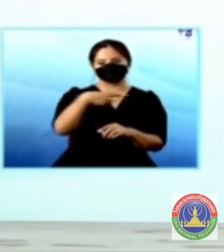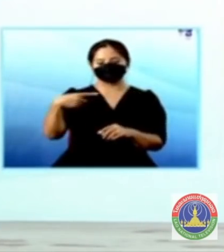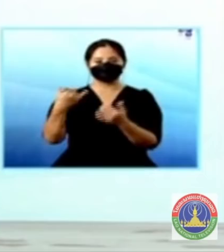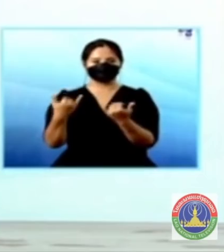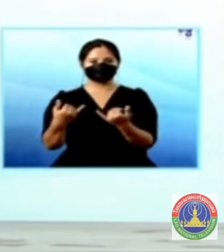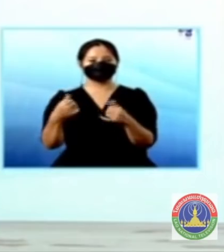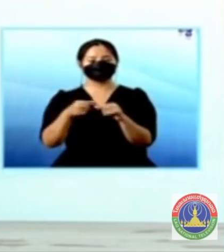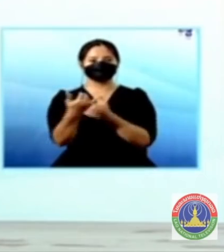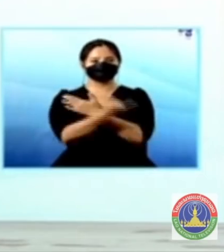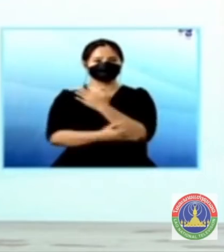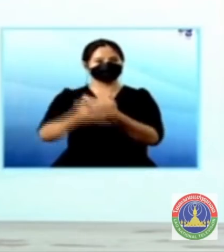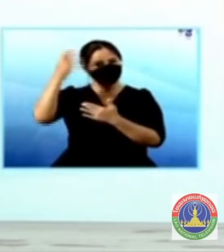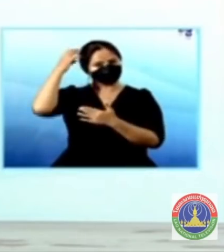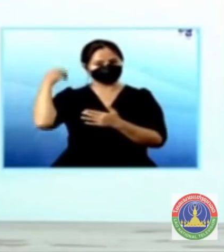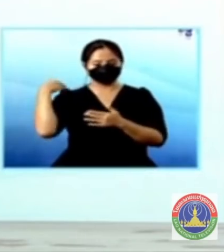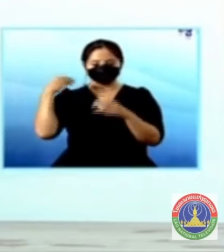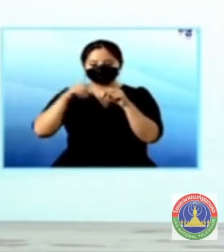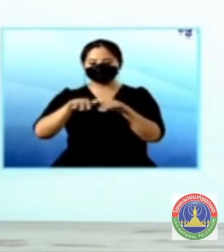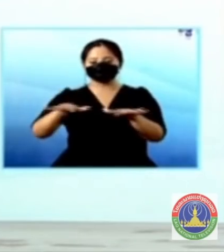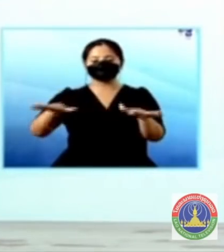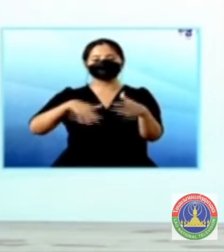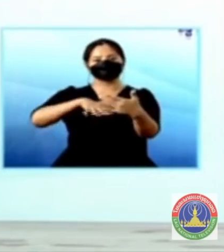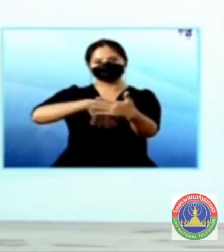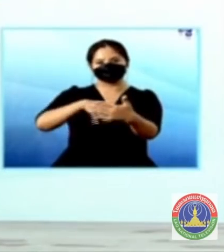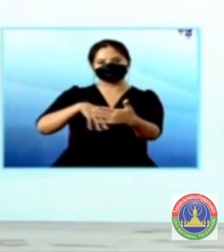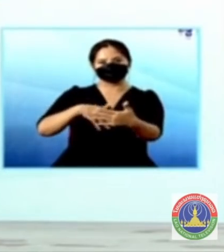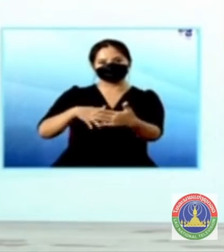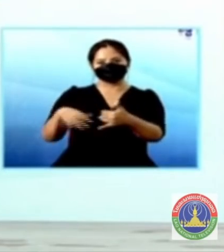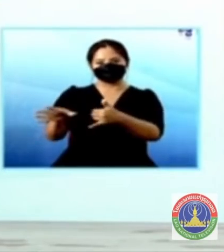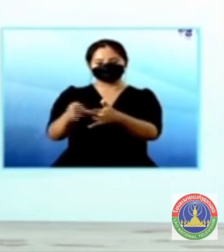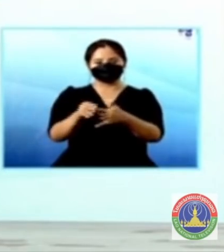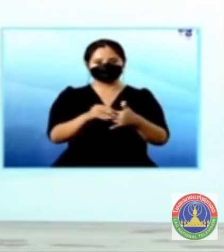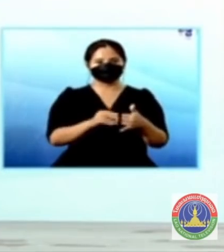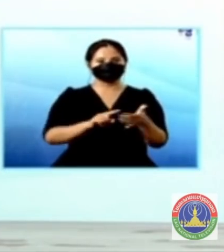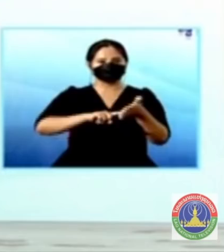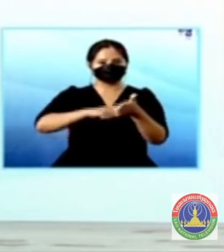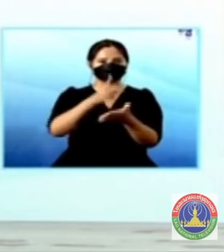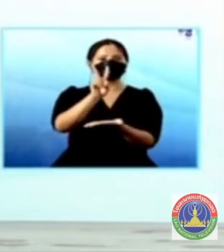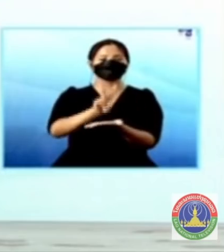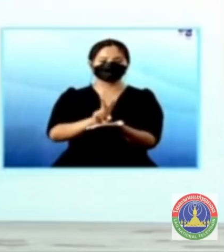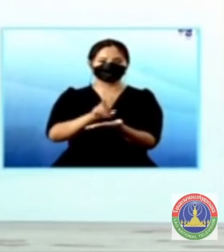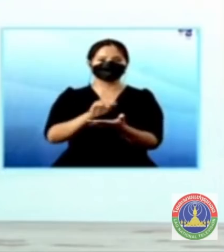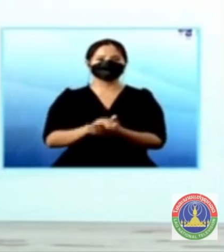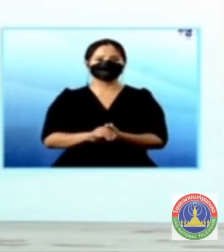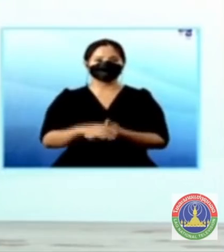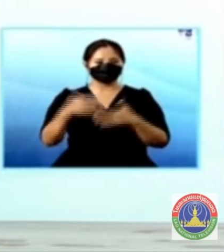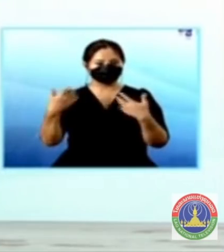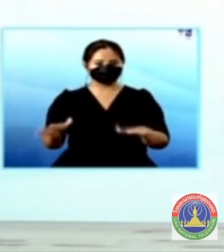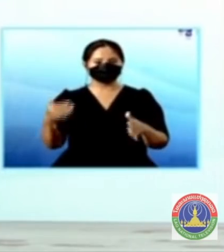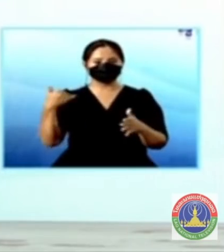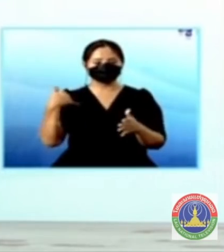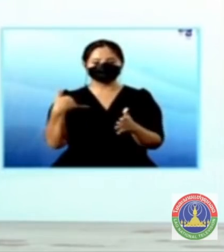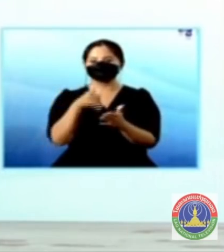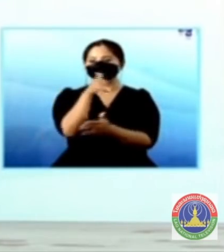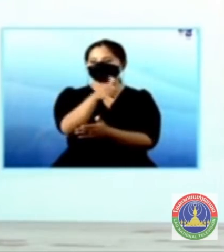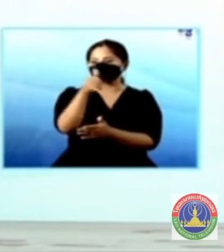แล้วก็ปรับไหมเอาพวกเกียวมาลงบันทึกไว้แล้วอันนั้นเป็นตัวอย่างของการละเมิดนอกจากนั้นสติ